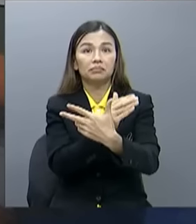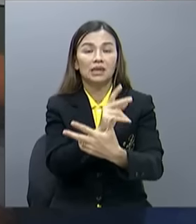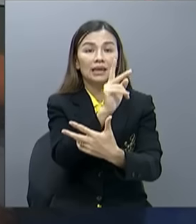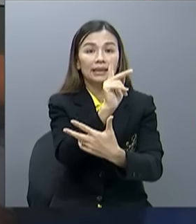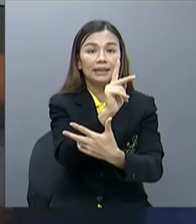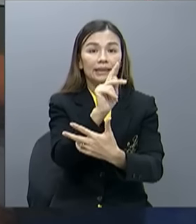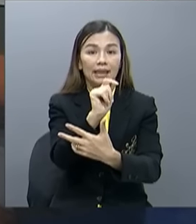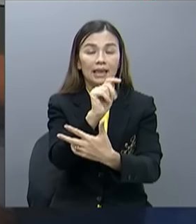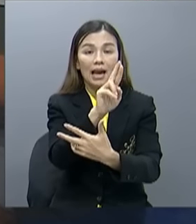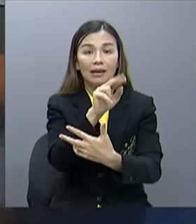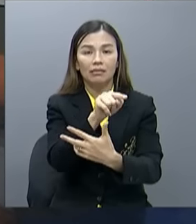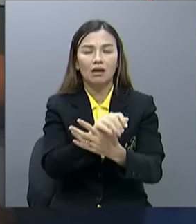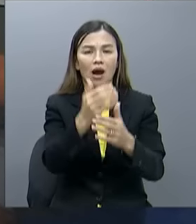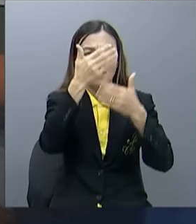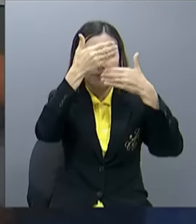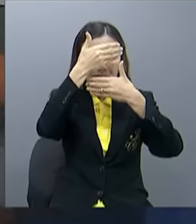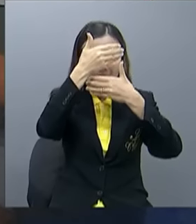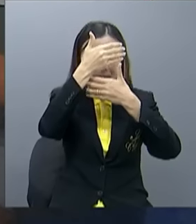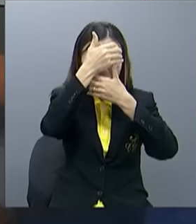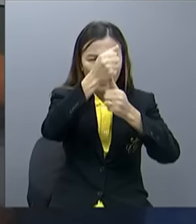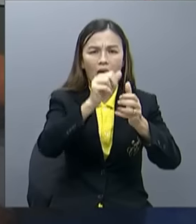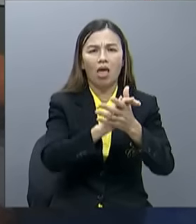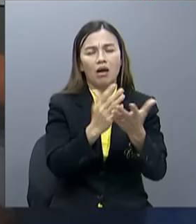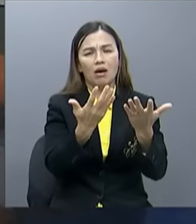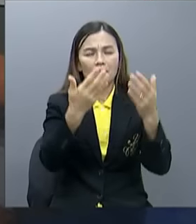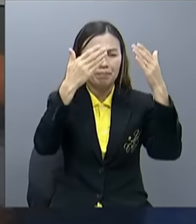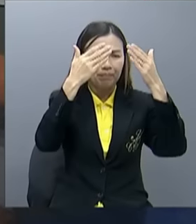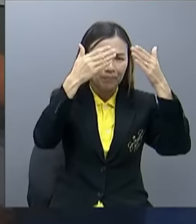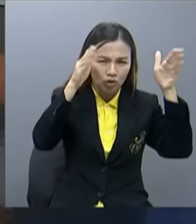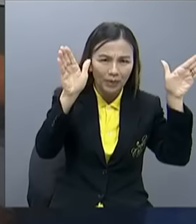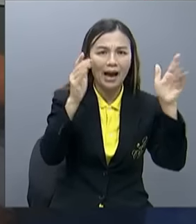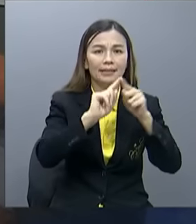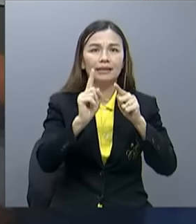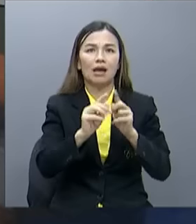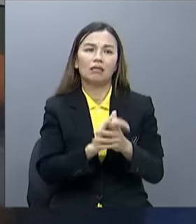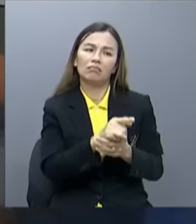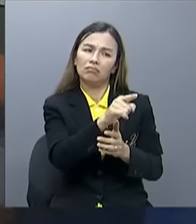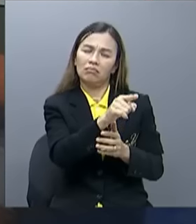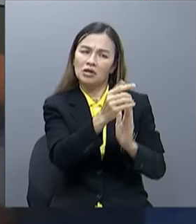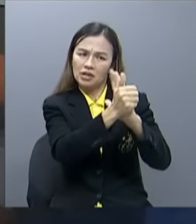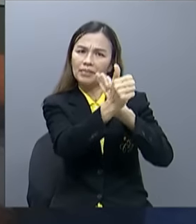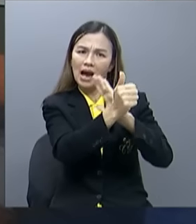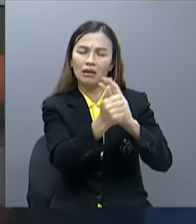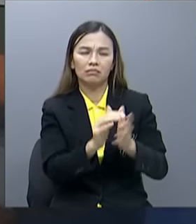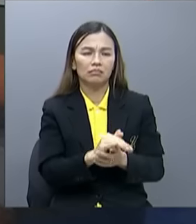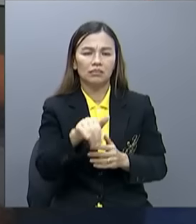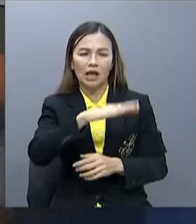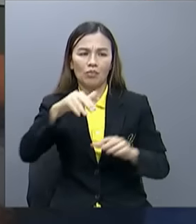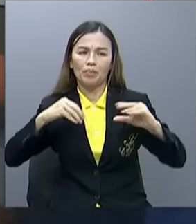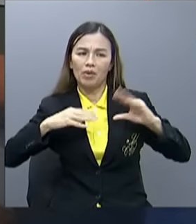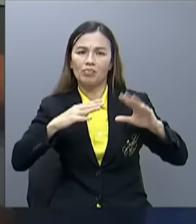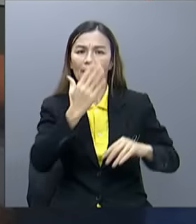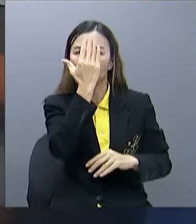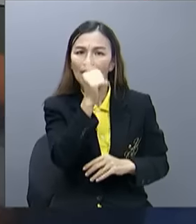าษีมีประสบการณ์ที่ตรงกับเรื่องเศรษฐกิจมากกว่าถึงถูกคัดค้านฟังเหตุผลจากบรรดานักวิชาการที่